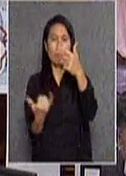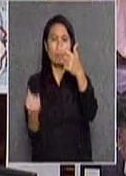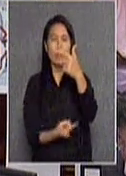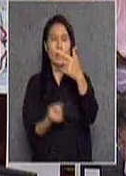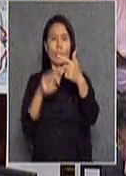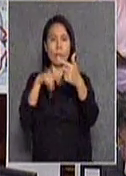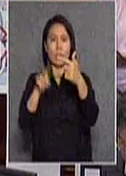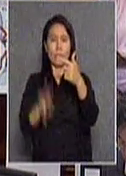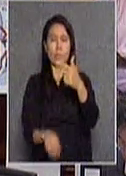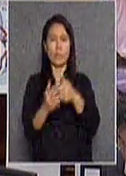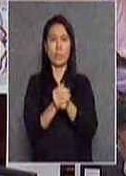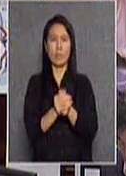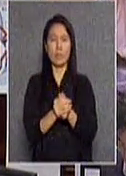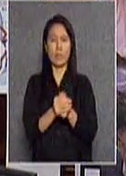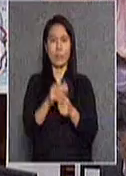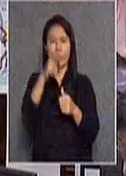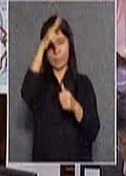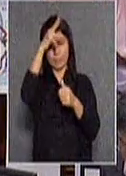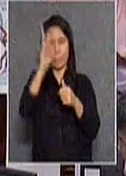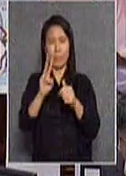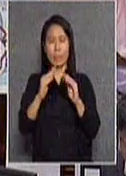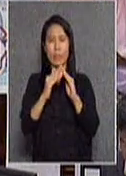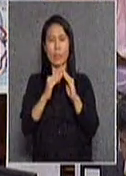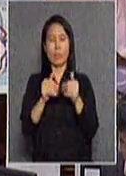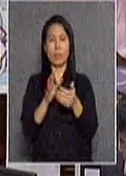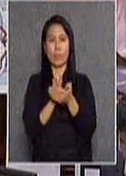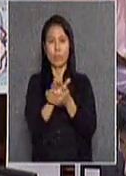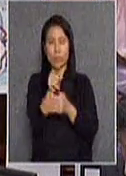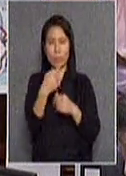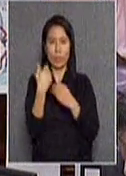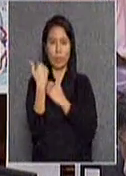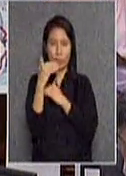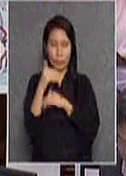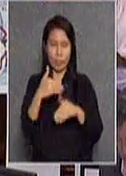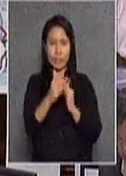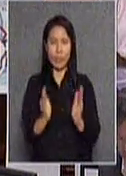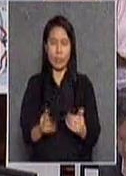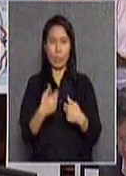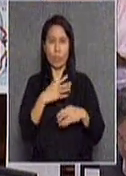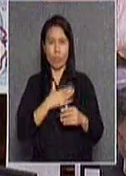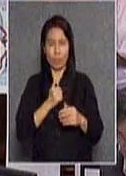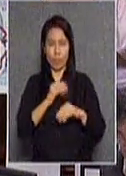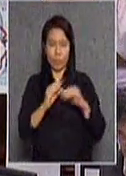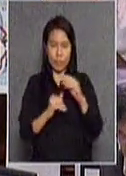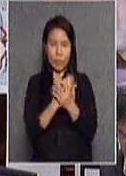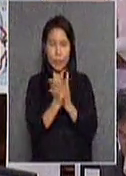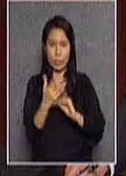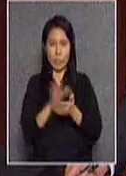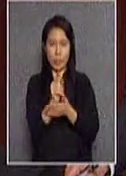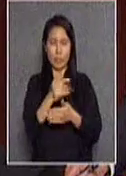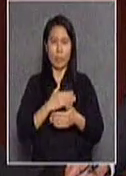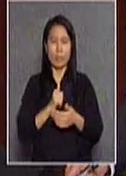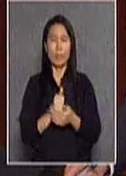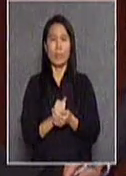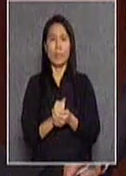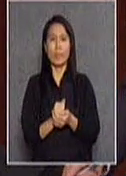8,552,000元，相當於水務署專門用途的物料及設備的全年預算開支。 現在各